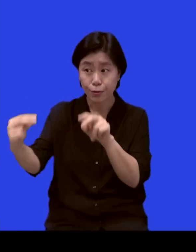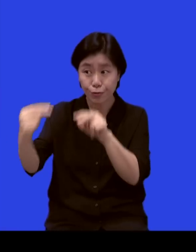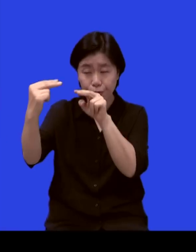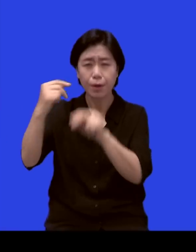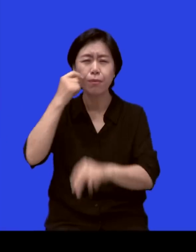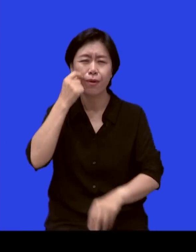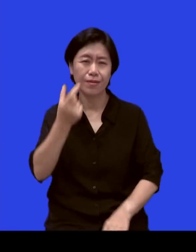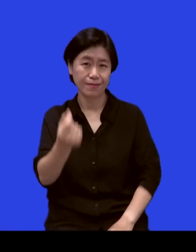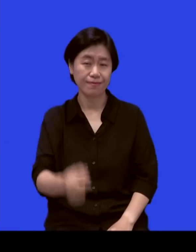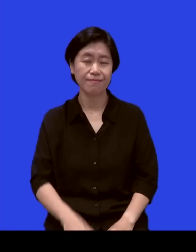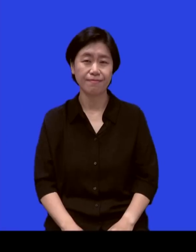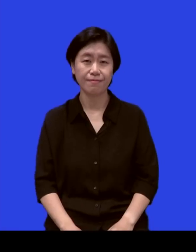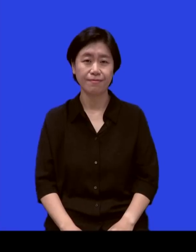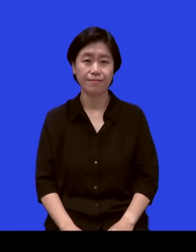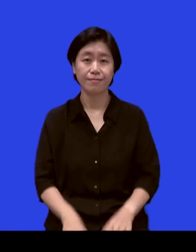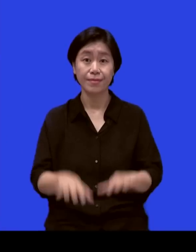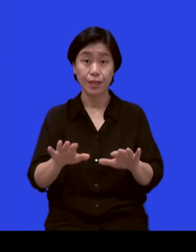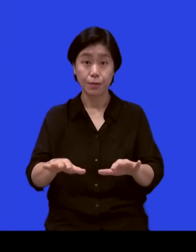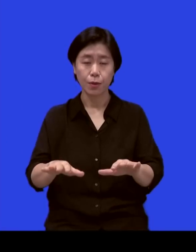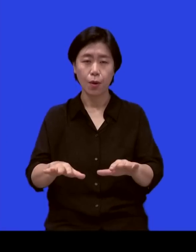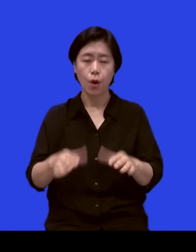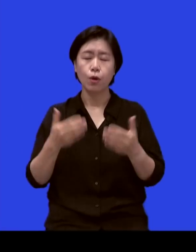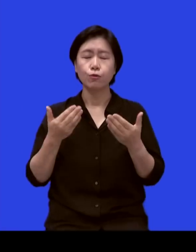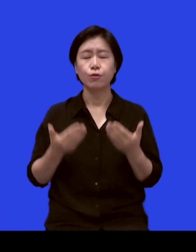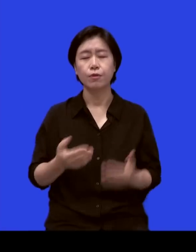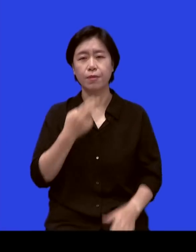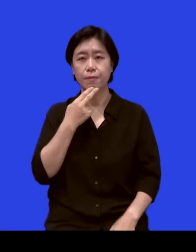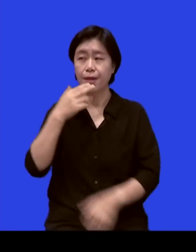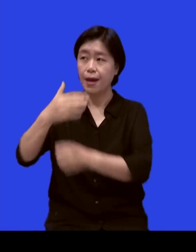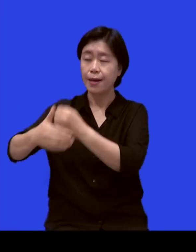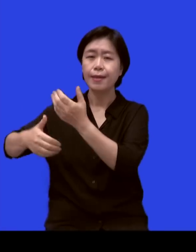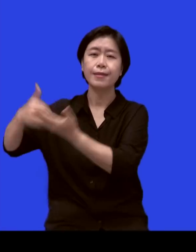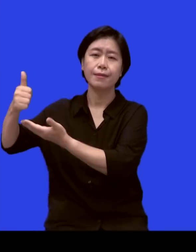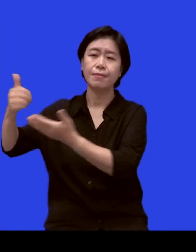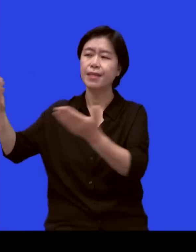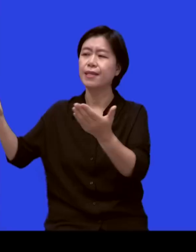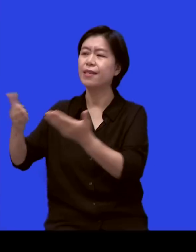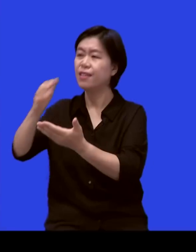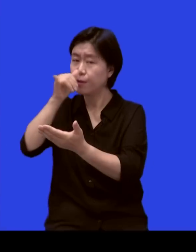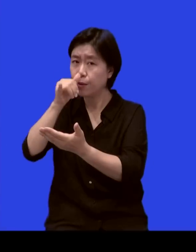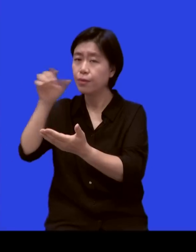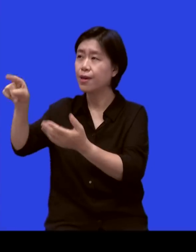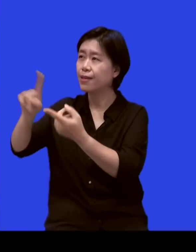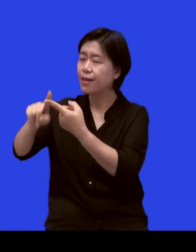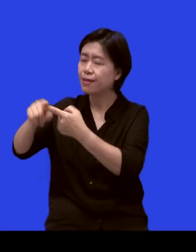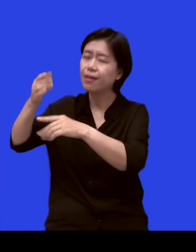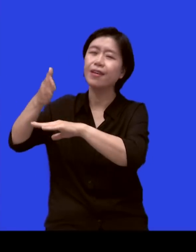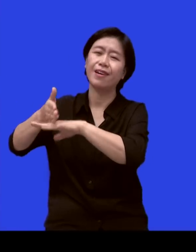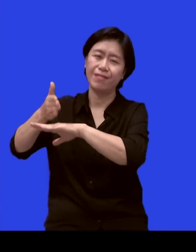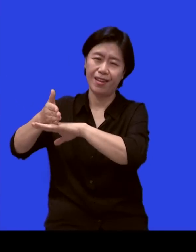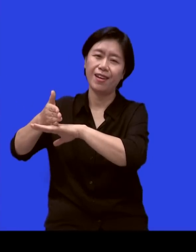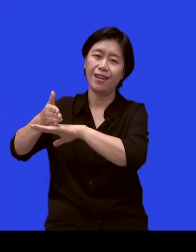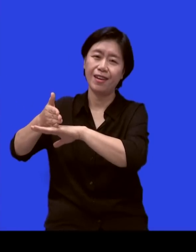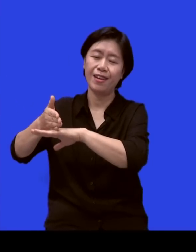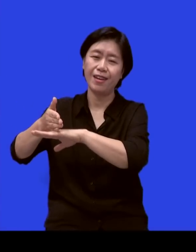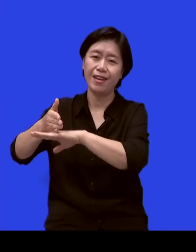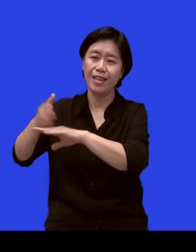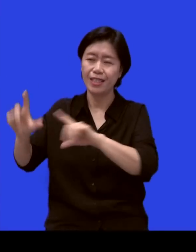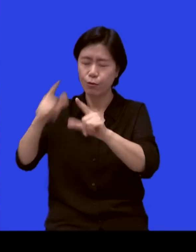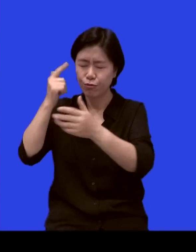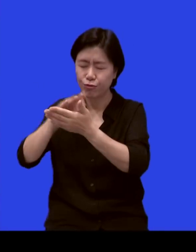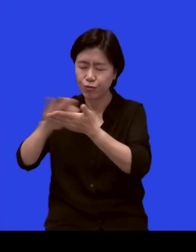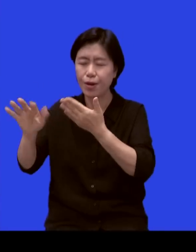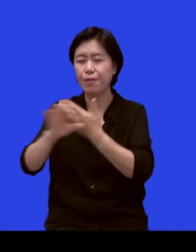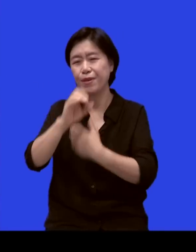순간에도 1분 1초 한순간도 쉬지 않고 일하시는 하나님께 우리 늘 감사하고 형통을 누리는 것이 하나님이 우리에게 주신 기쁨이 아닐까 하는